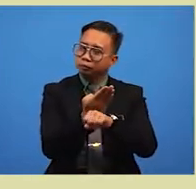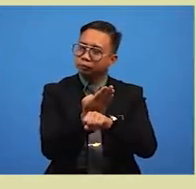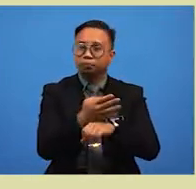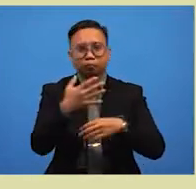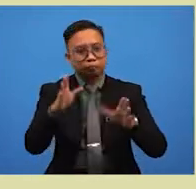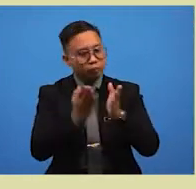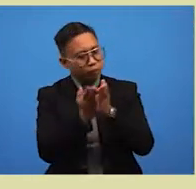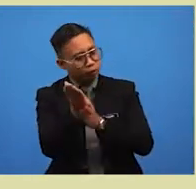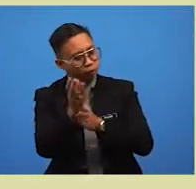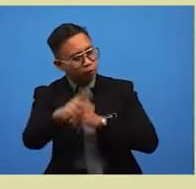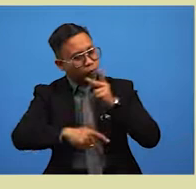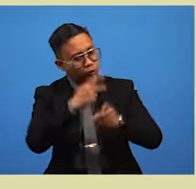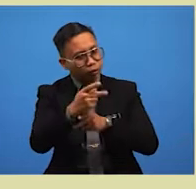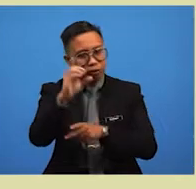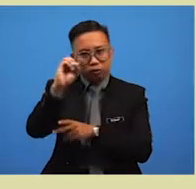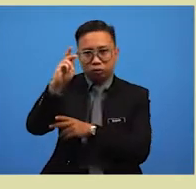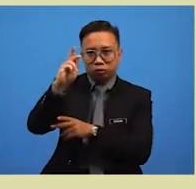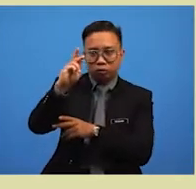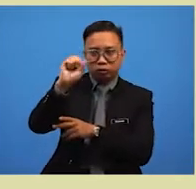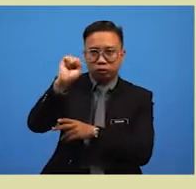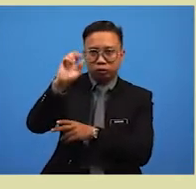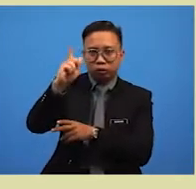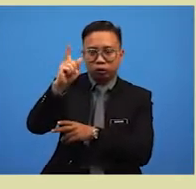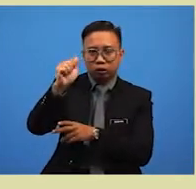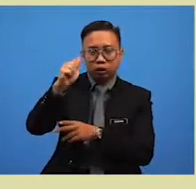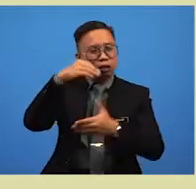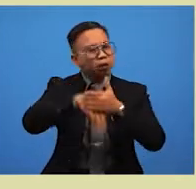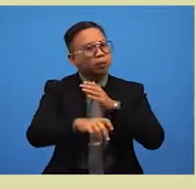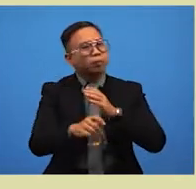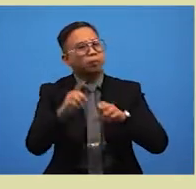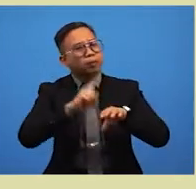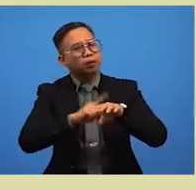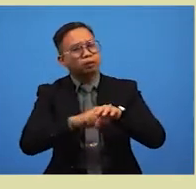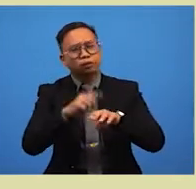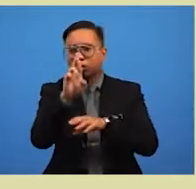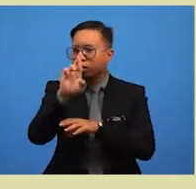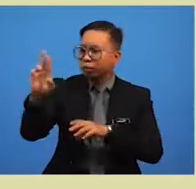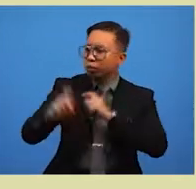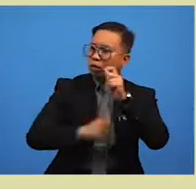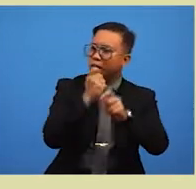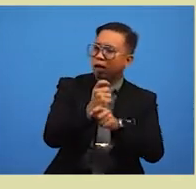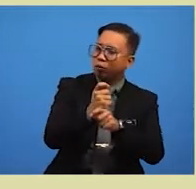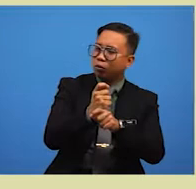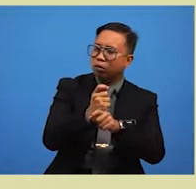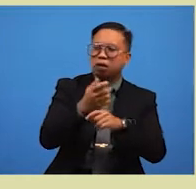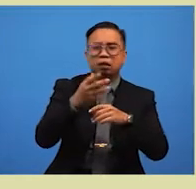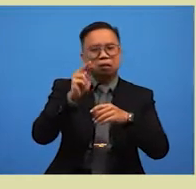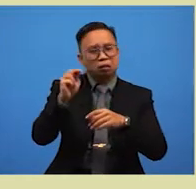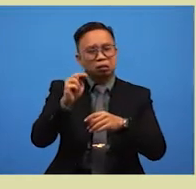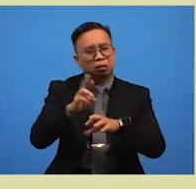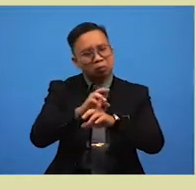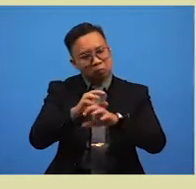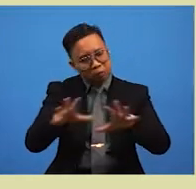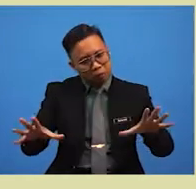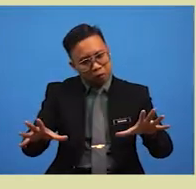terus mengalami proses pengoksidaan dalam tempoh beribu-ribu tahun akhirnya akan mereput dan